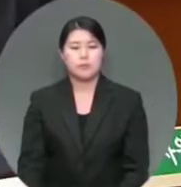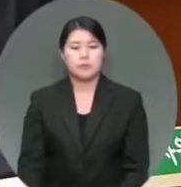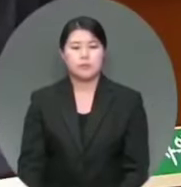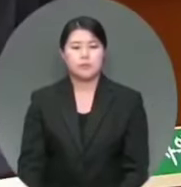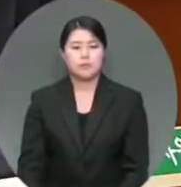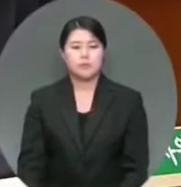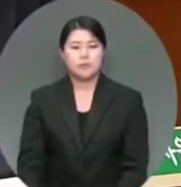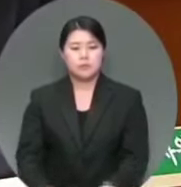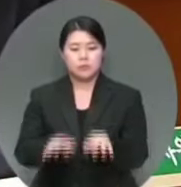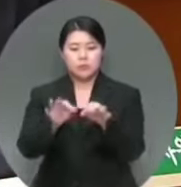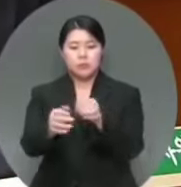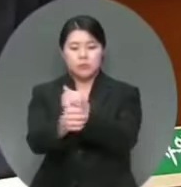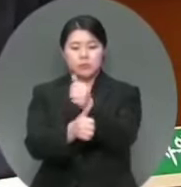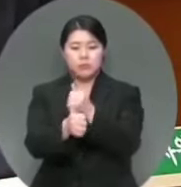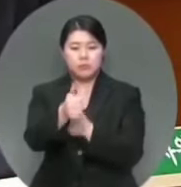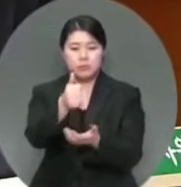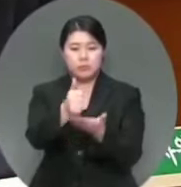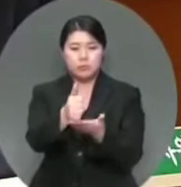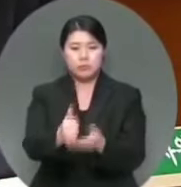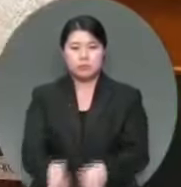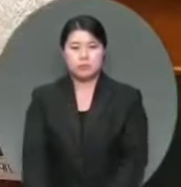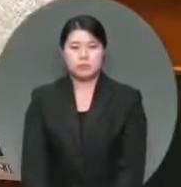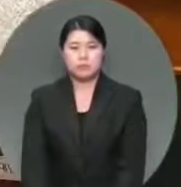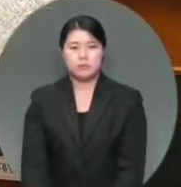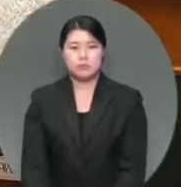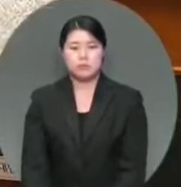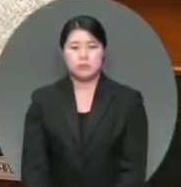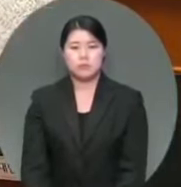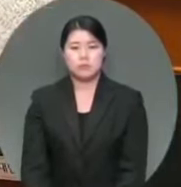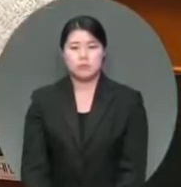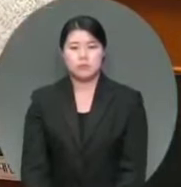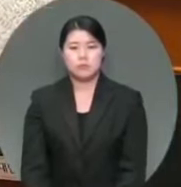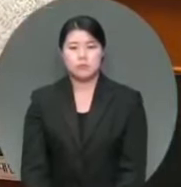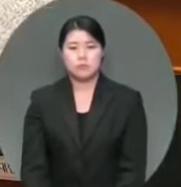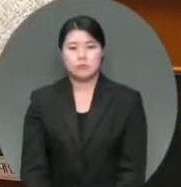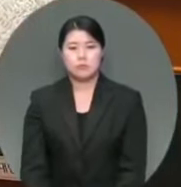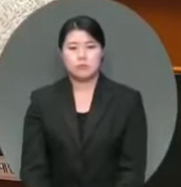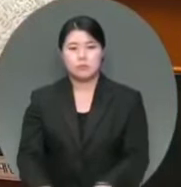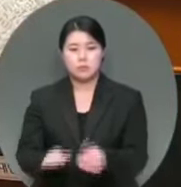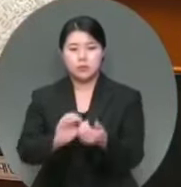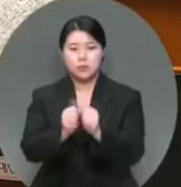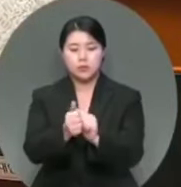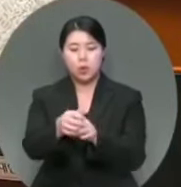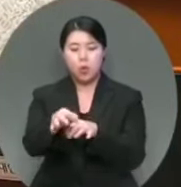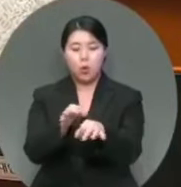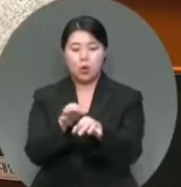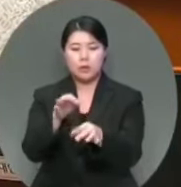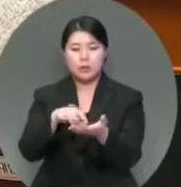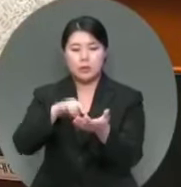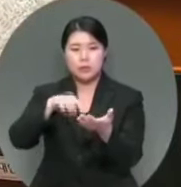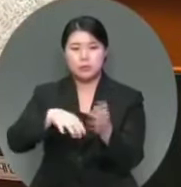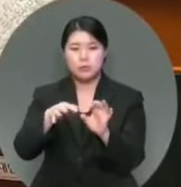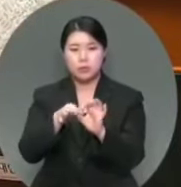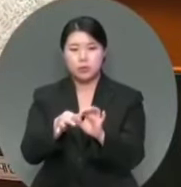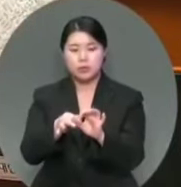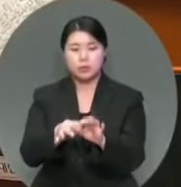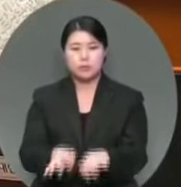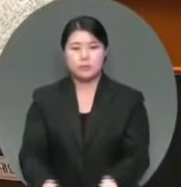예, 금융위원장님, 예, 지금 이 증권거래세 관련해서는 증권거래량